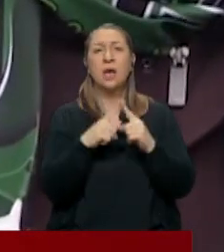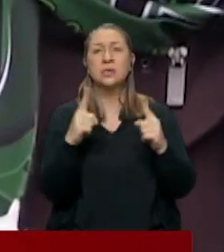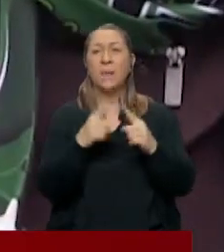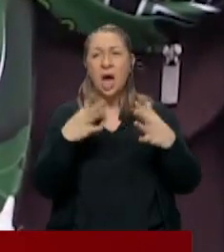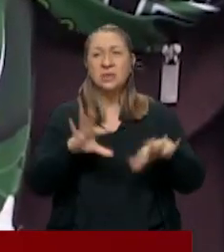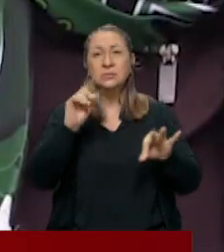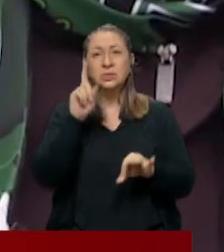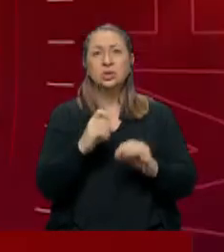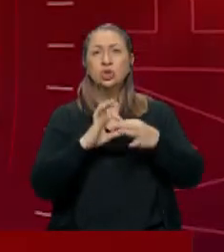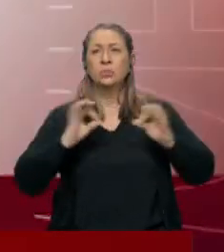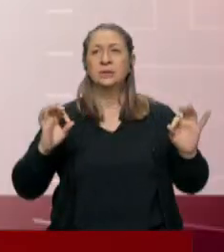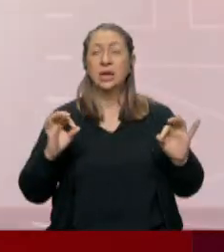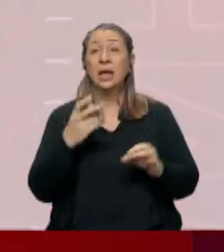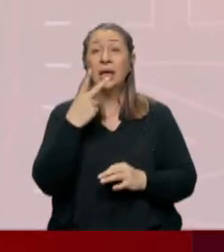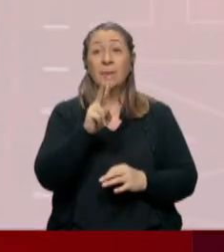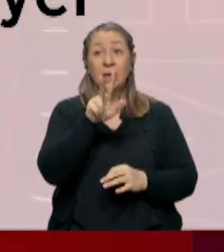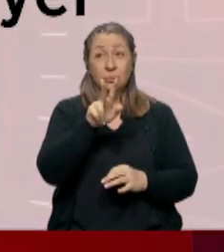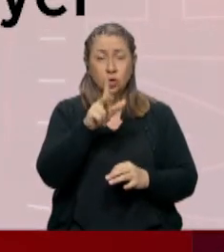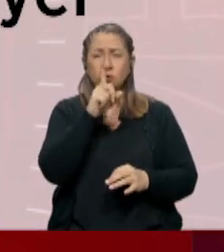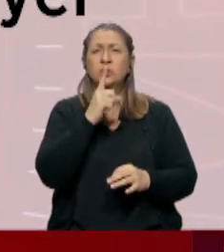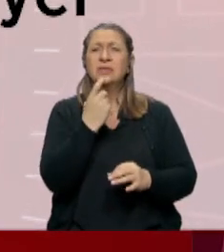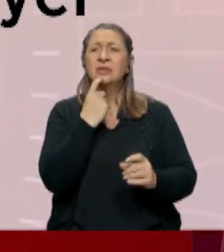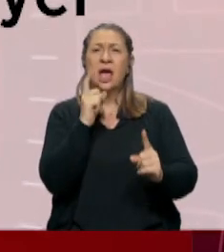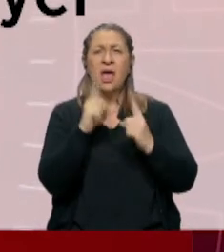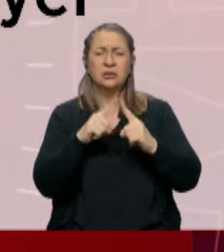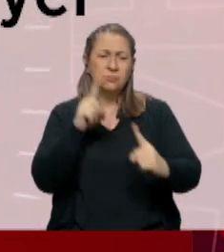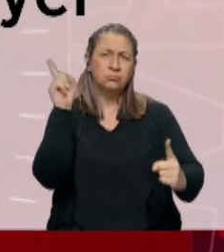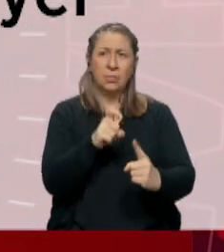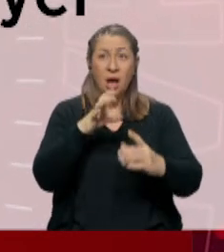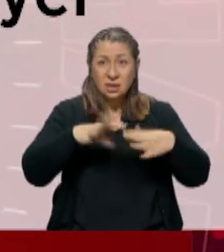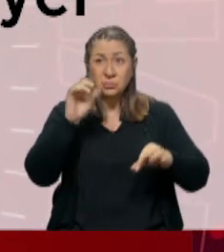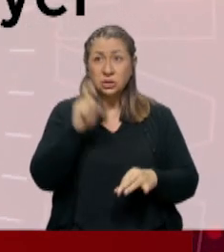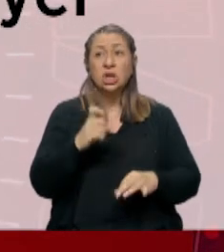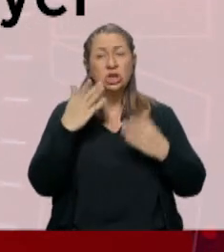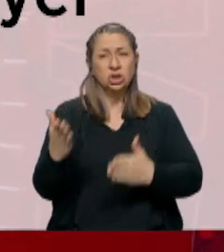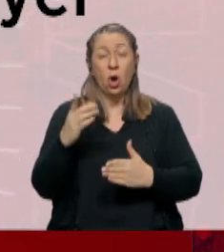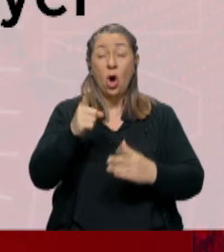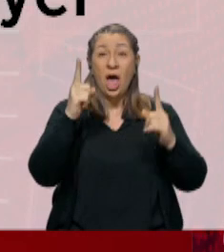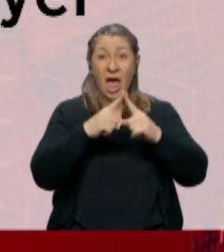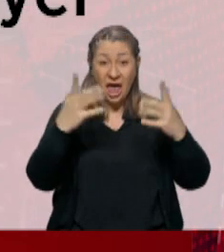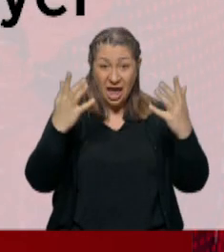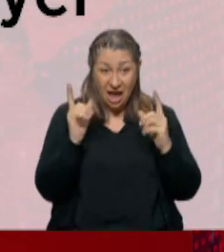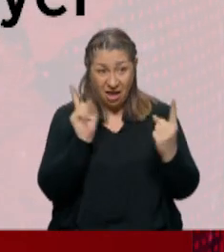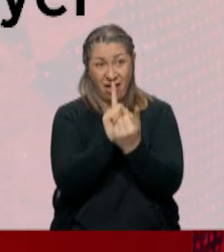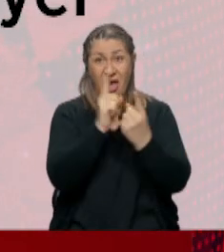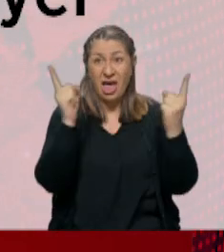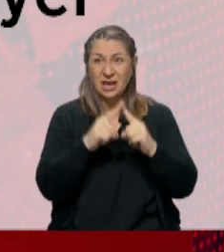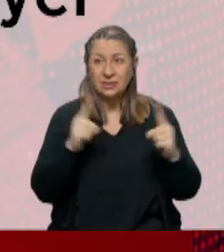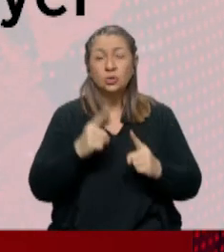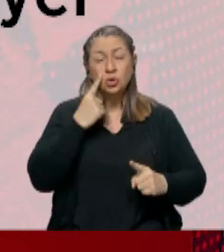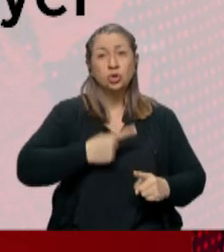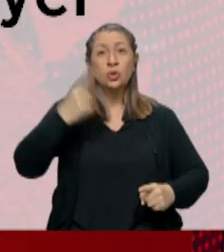hesaplaşmaya hazırmısınız cümlesi 2023'te 100 bu hesaplaşmaya hazırmısınız işte o Hesaplaşma da